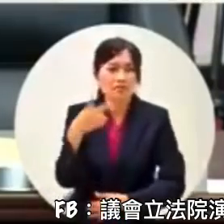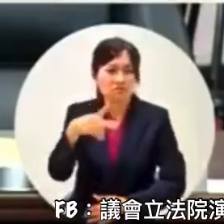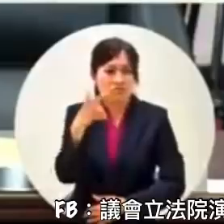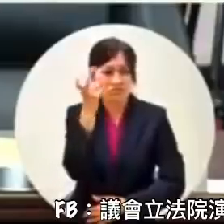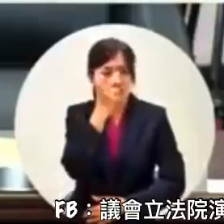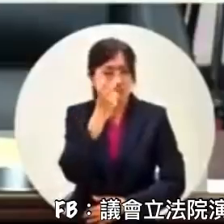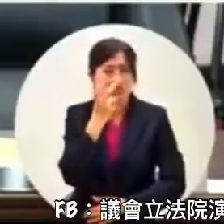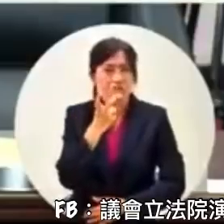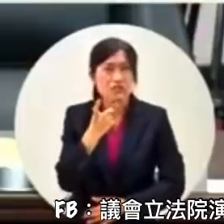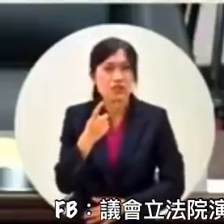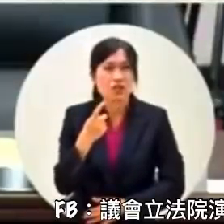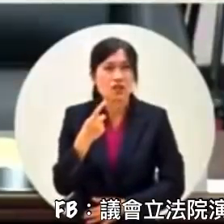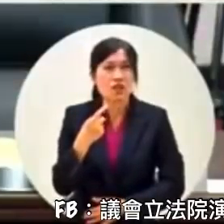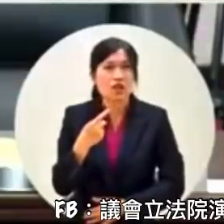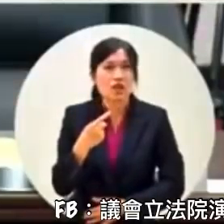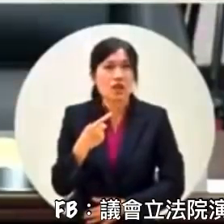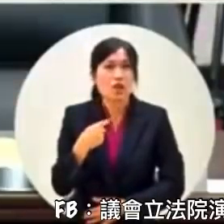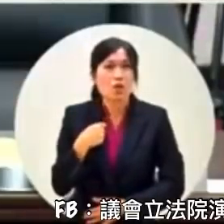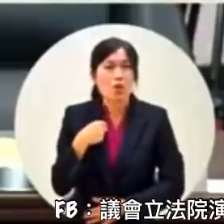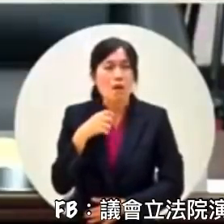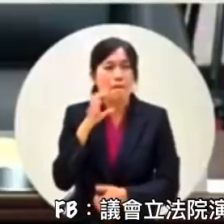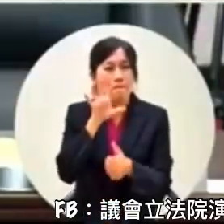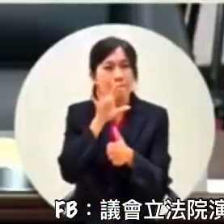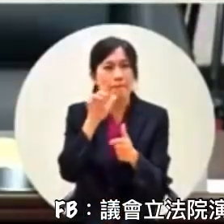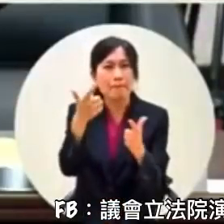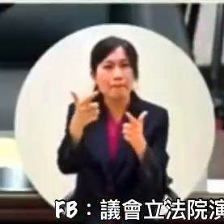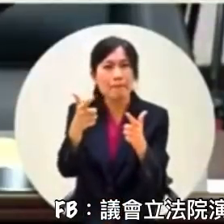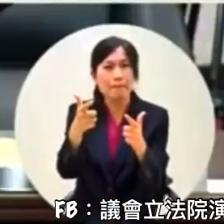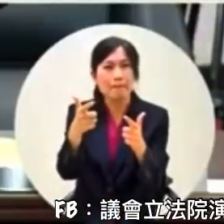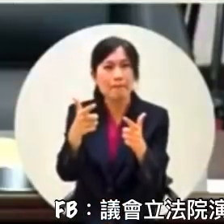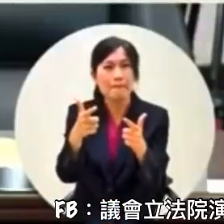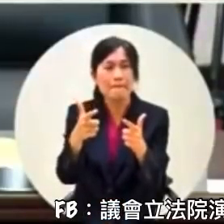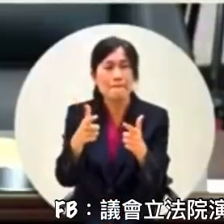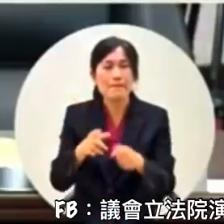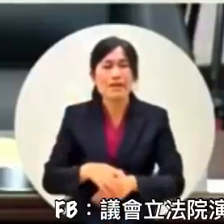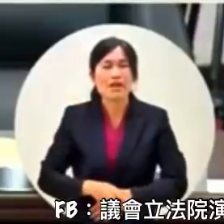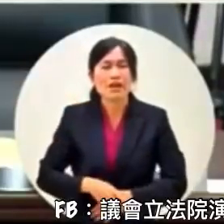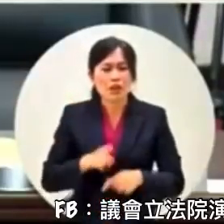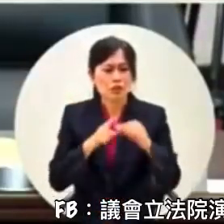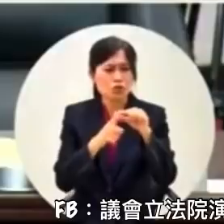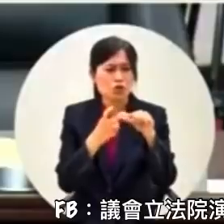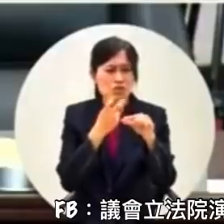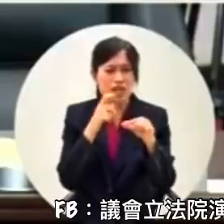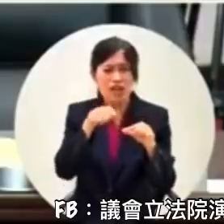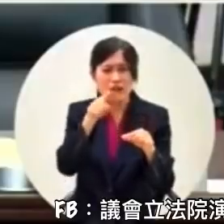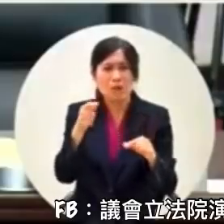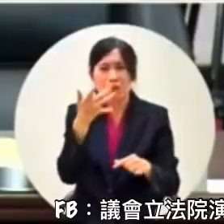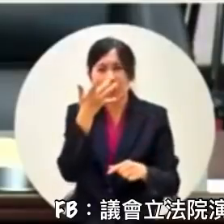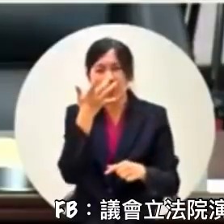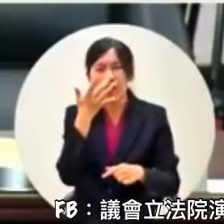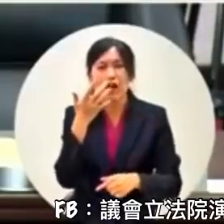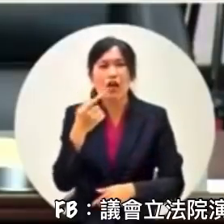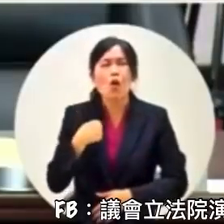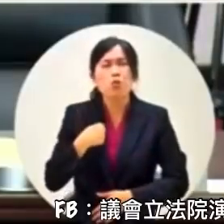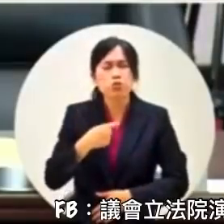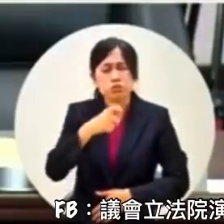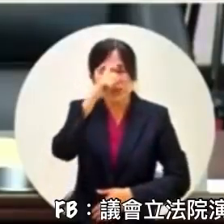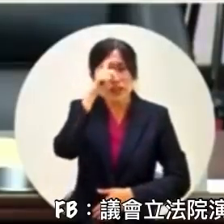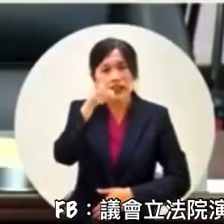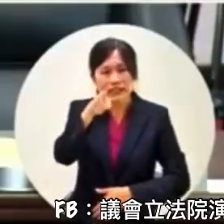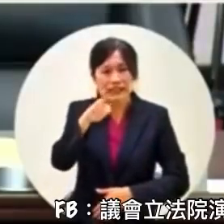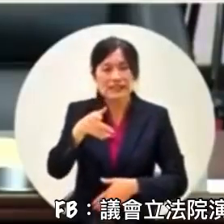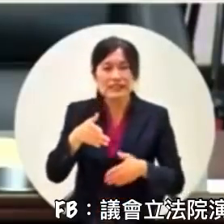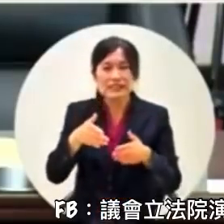刚到我不会怪你吼，我觉得这个是税收吼，中央有时候不了解地方吼，你到了地方，你应该要更去了解整个我们碰到的问题